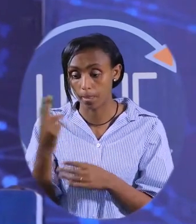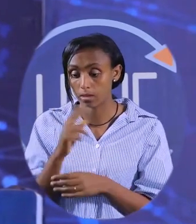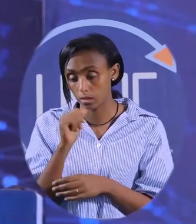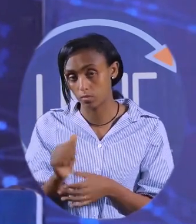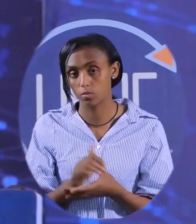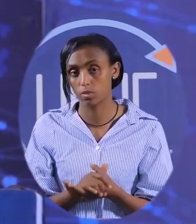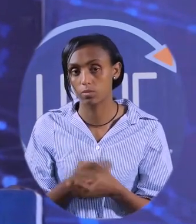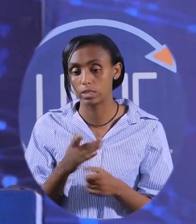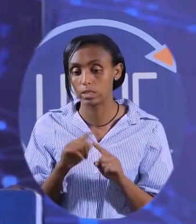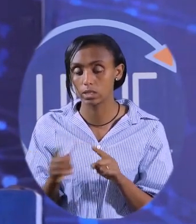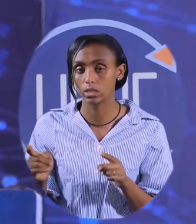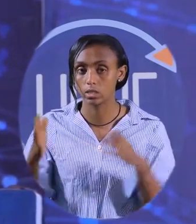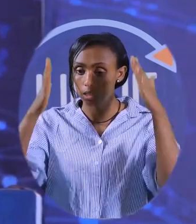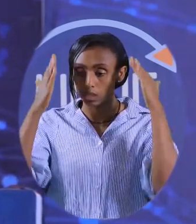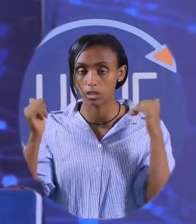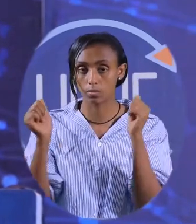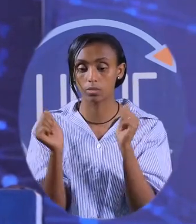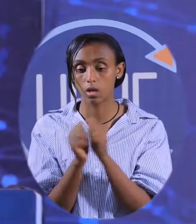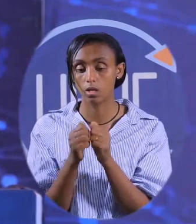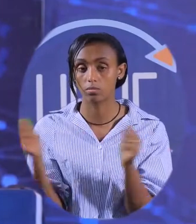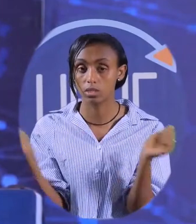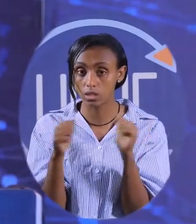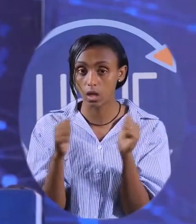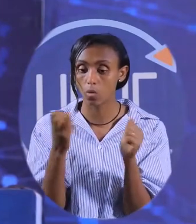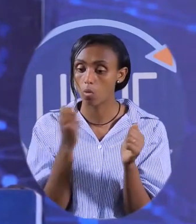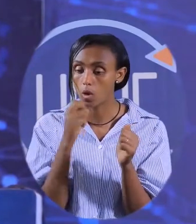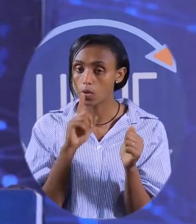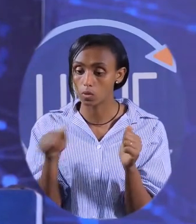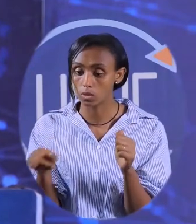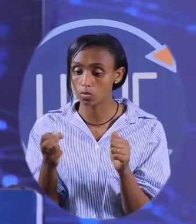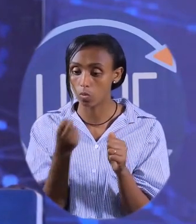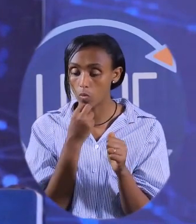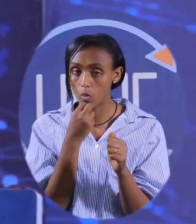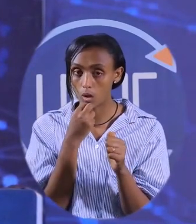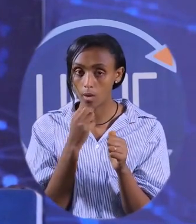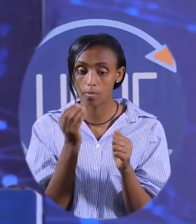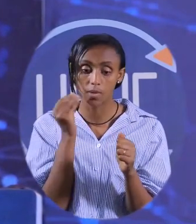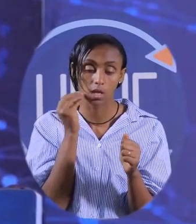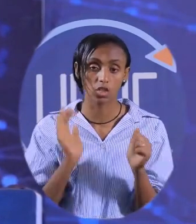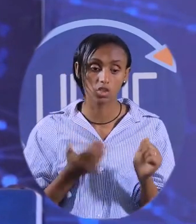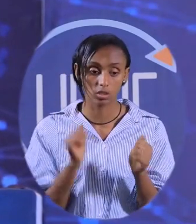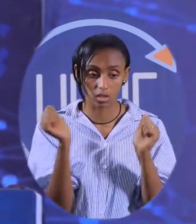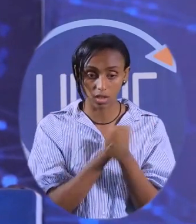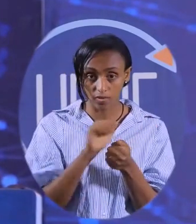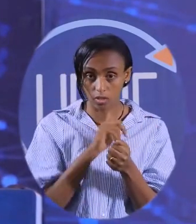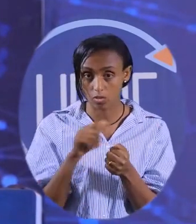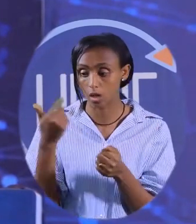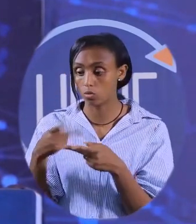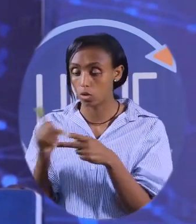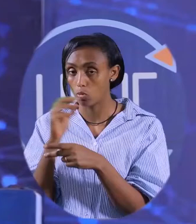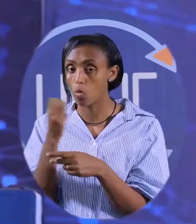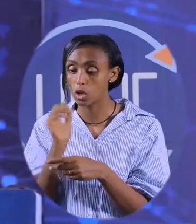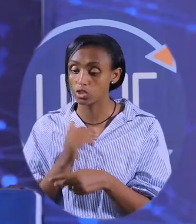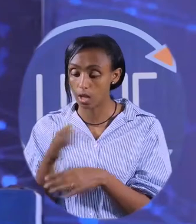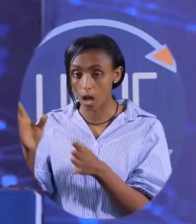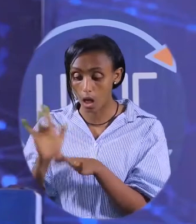አልተጠቀምነውም። ግን ከግብጽ ጋር የምንጣላው ስለ ውሃ ነው። እዚህ ጋር ውሃ ቤታችን እያፈረሰብን ነው፣ ሌላ ግን ውሃችንን አትንኩ እየተባልን አይደል ያለ